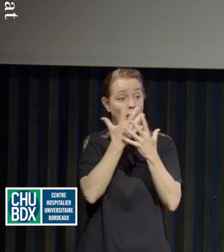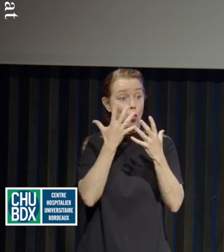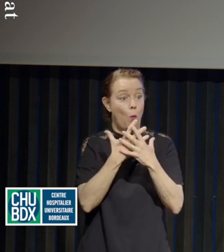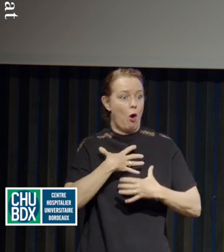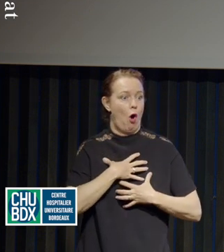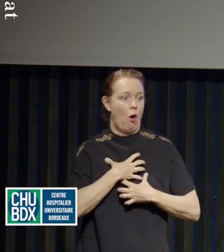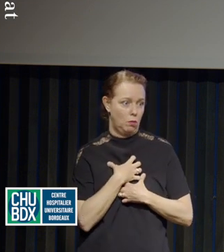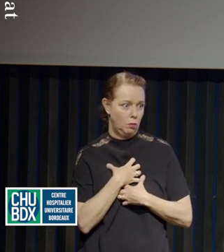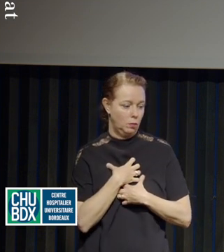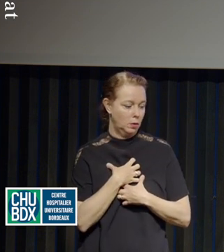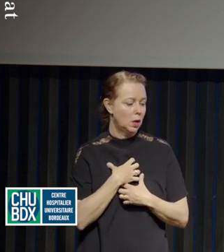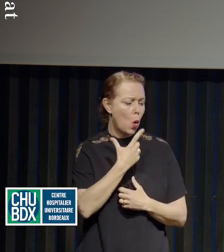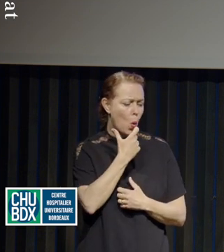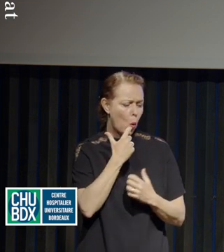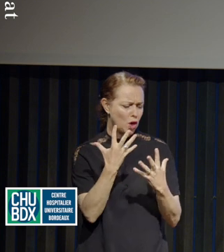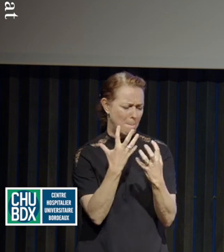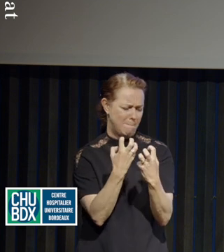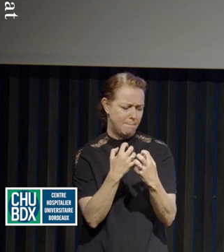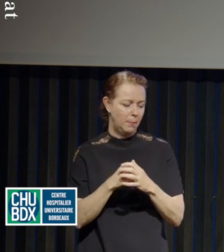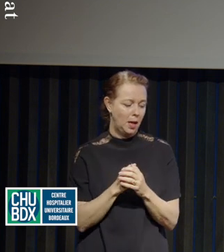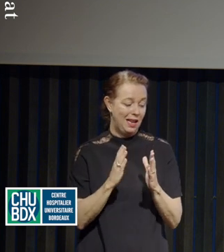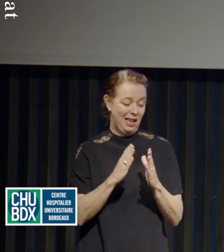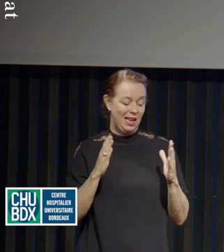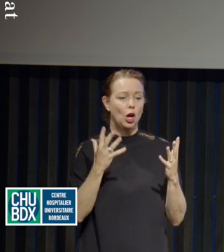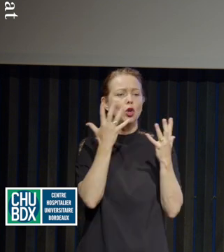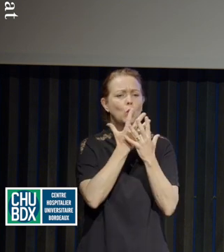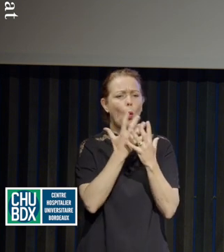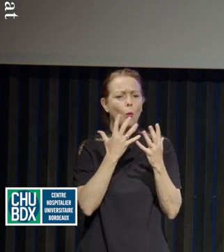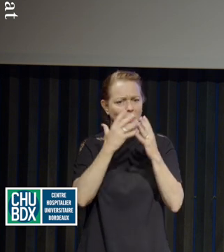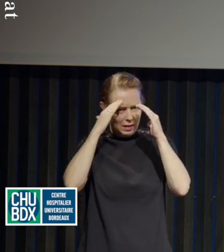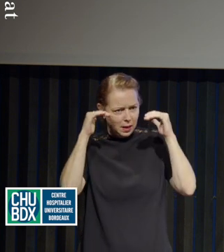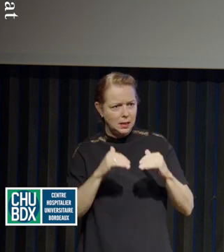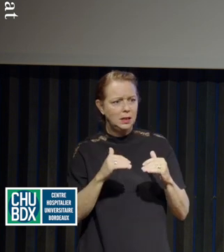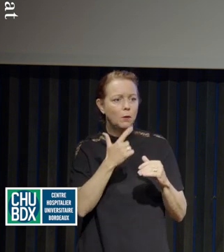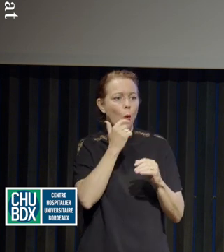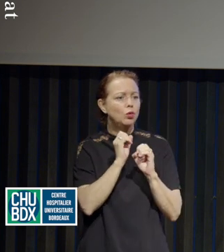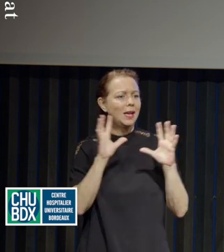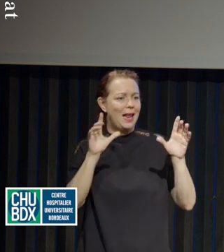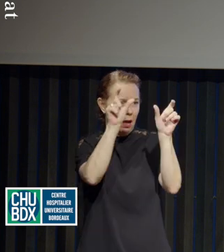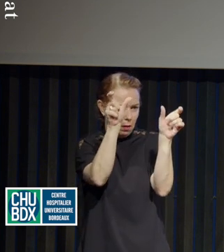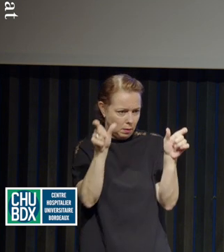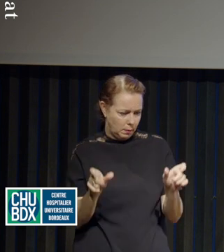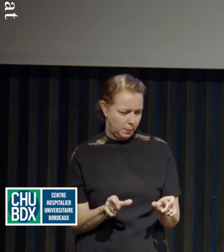sont en rouge foncé, et aux troubles dépressifs, qui sont en rouge un peu plus vif.